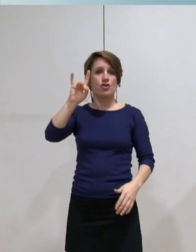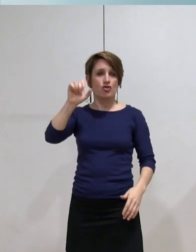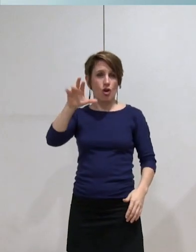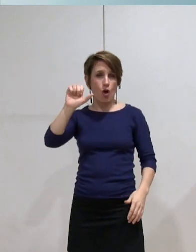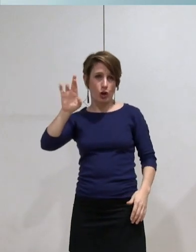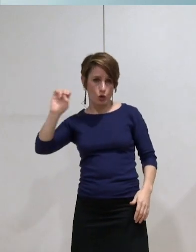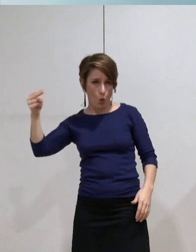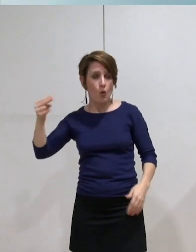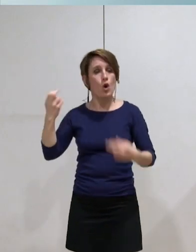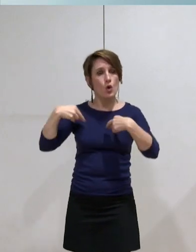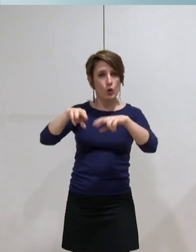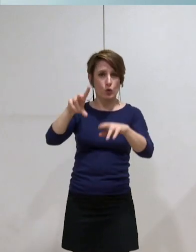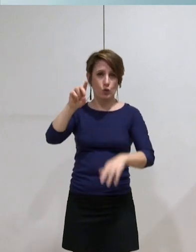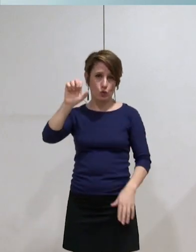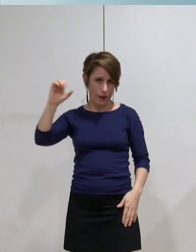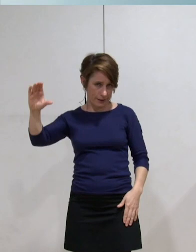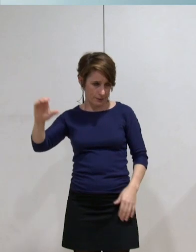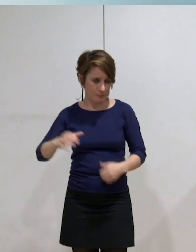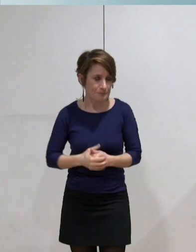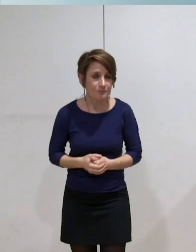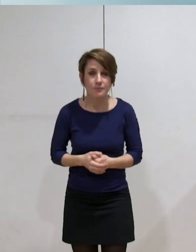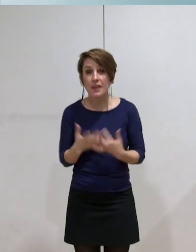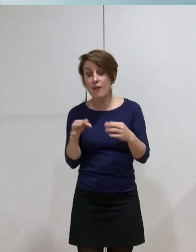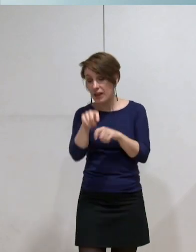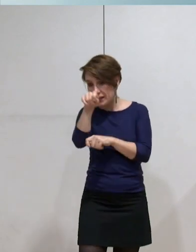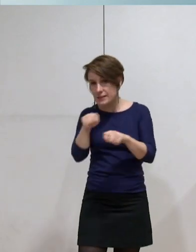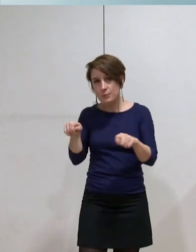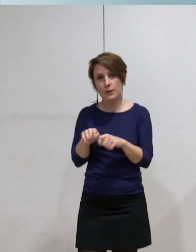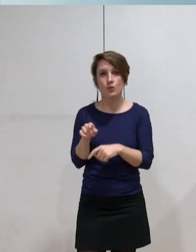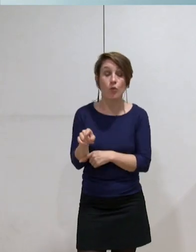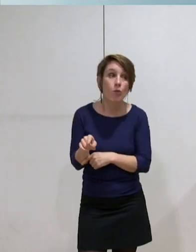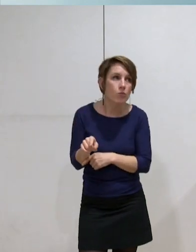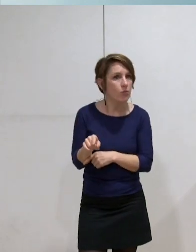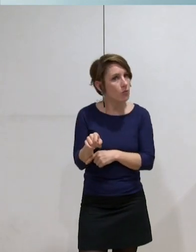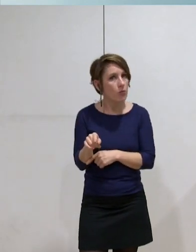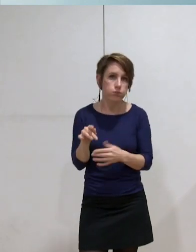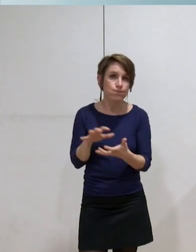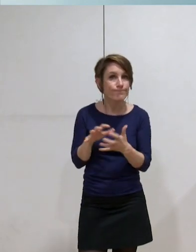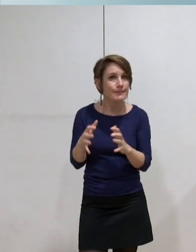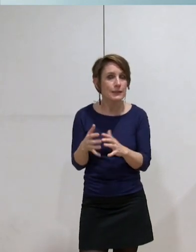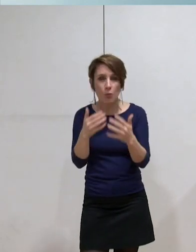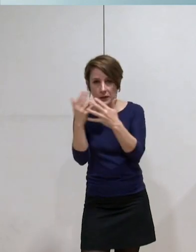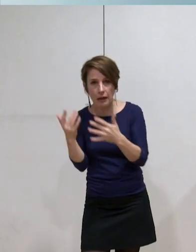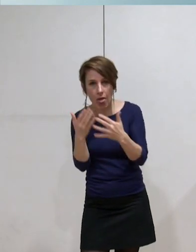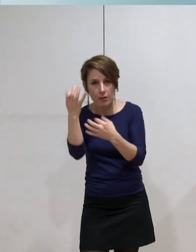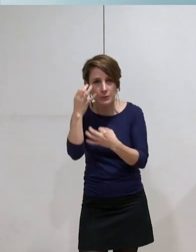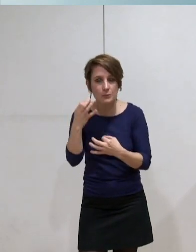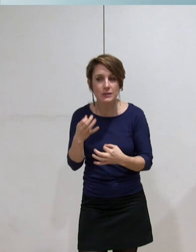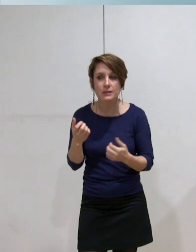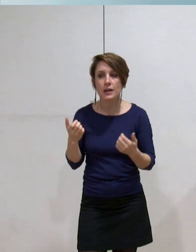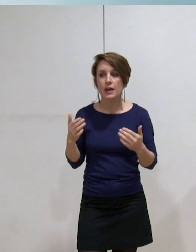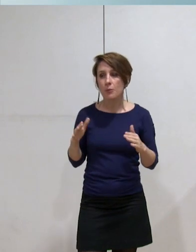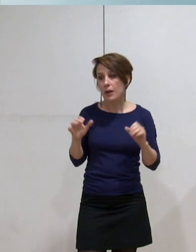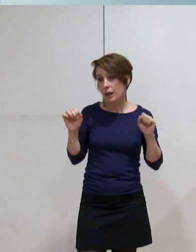Drac en terme d'estimation c'est quelques quelque chose qui est beaucoup plus compliqué mais nous pourrions tout à fait prendre